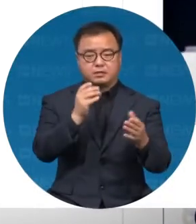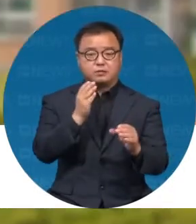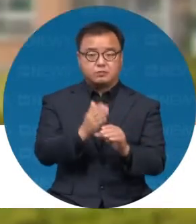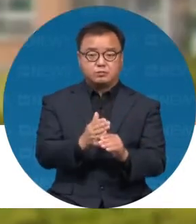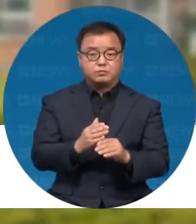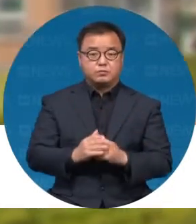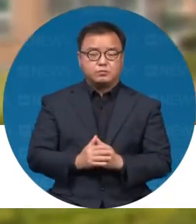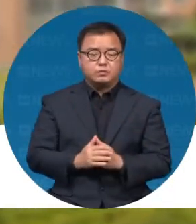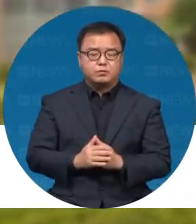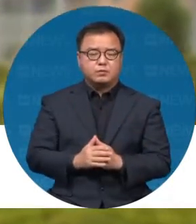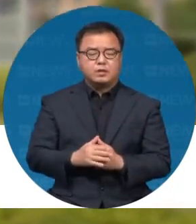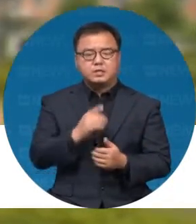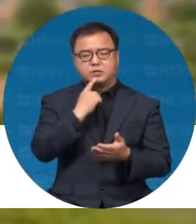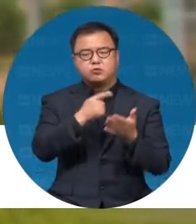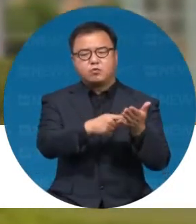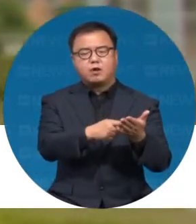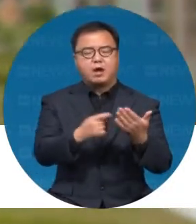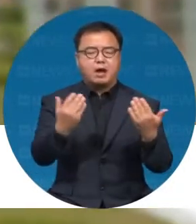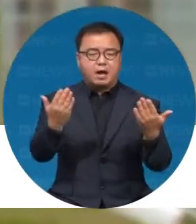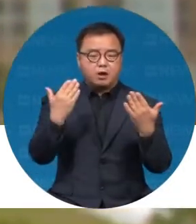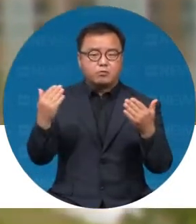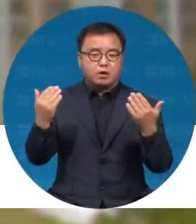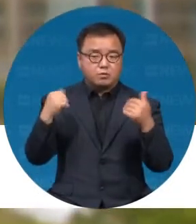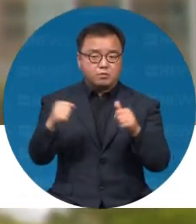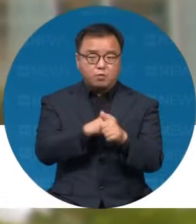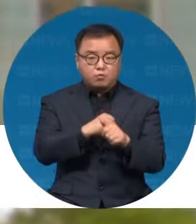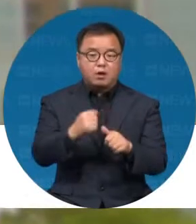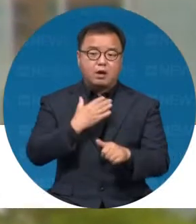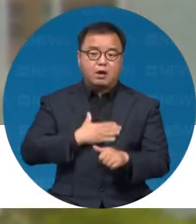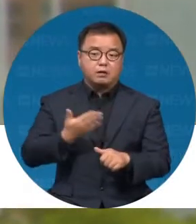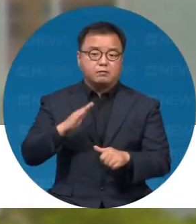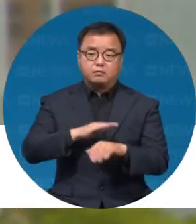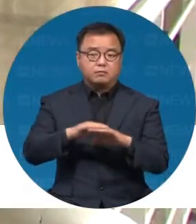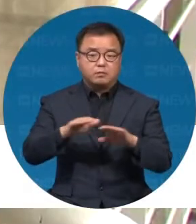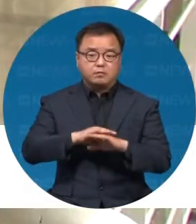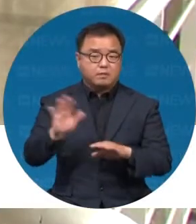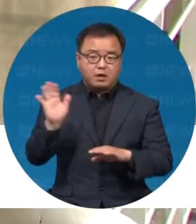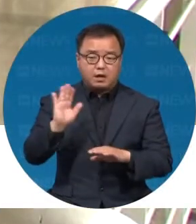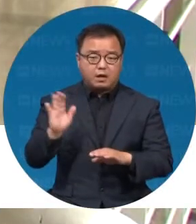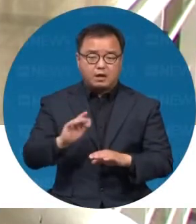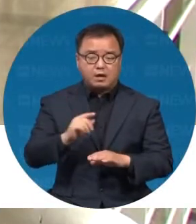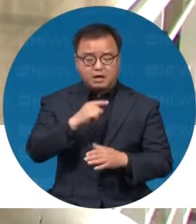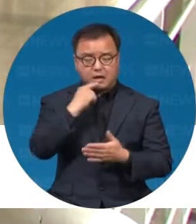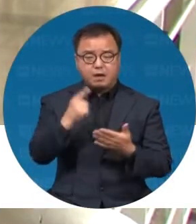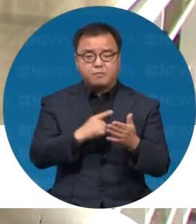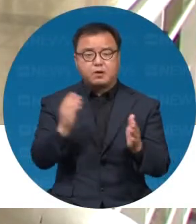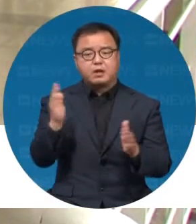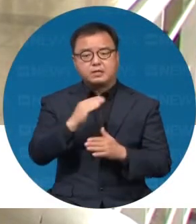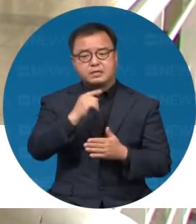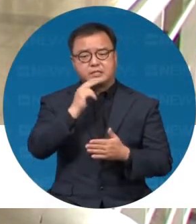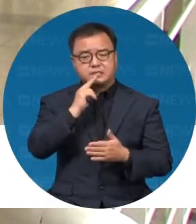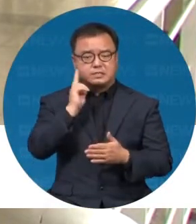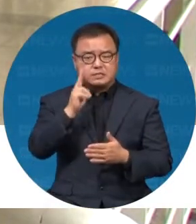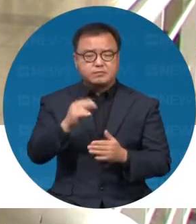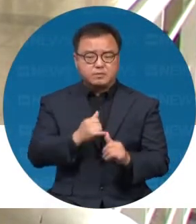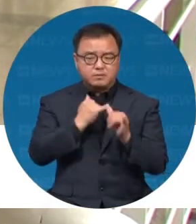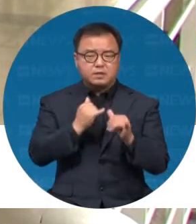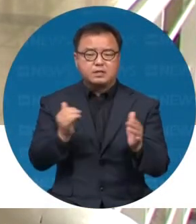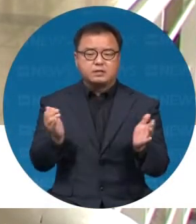청원 인들은 학교 과학 복사 사실을 알고도 제대로 처리하지 않아 결국 p 학생들이 극단적인 선택을 했다 면서 철저한